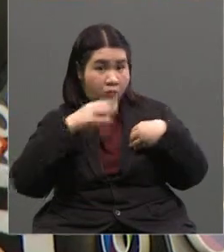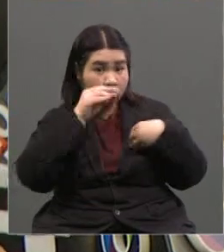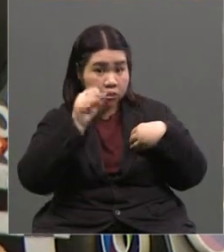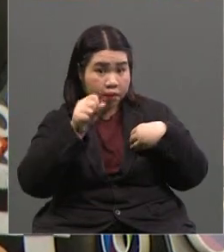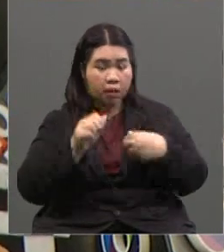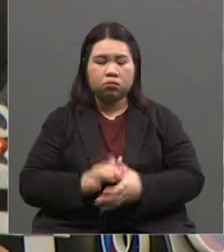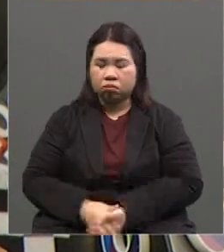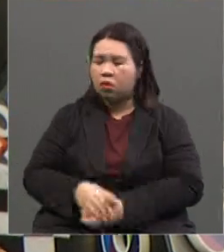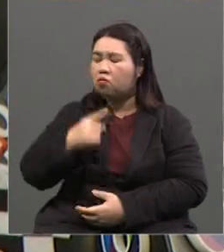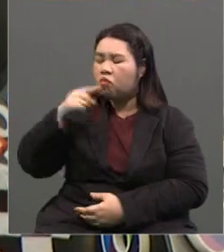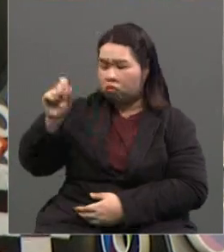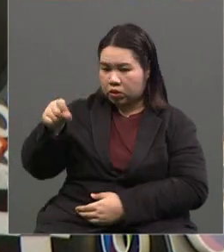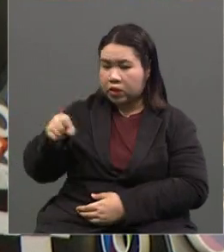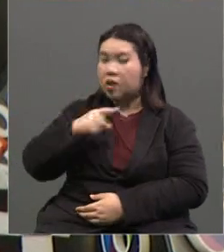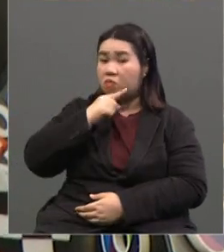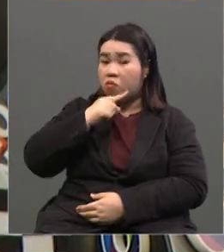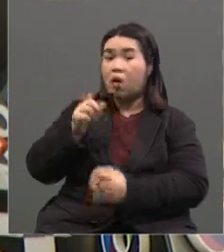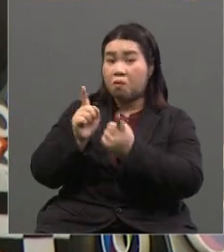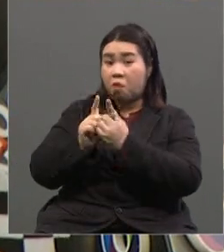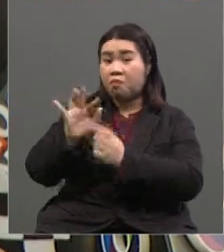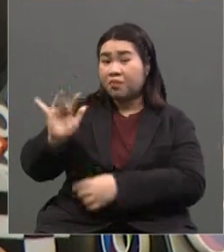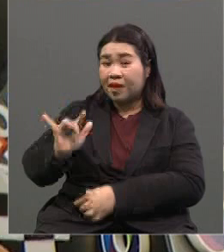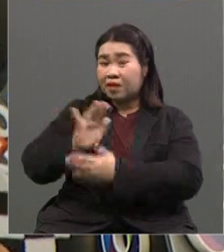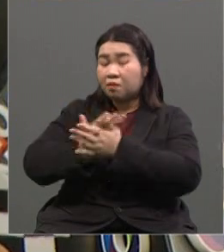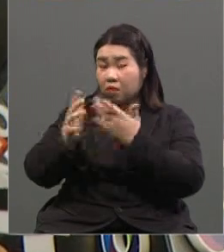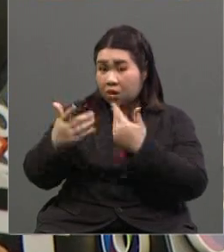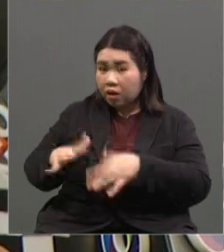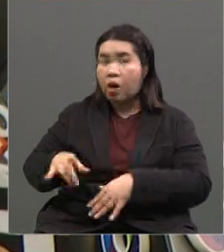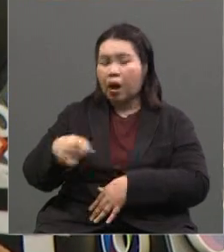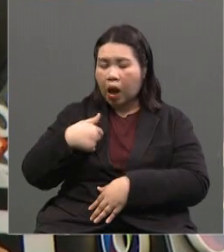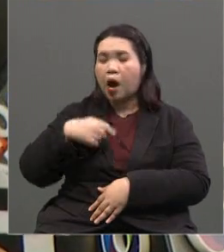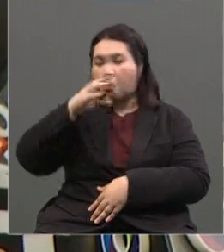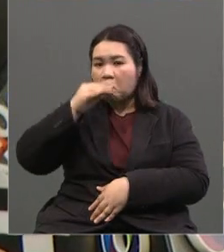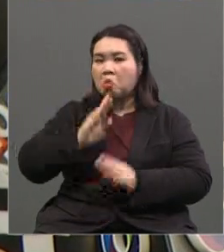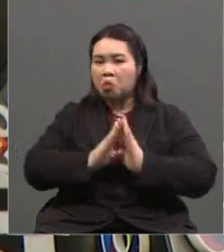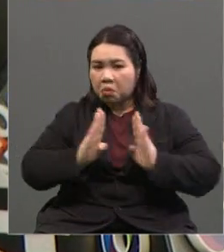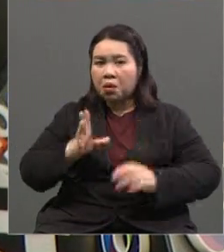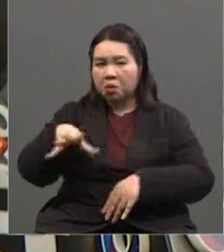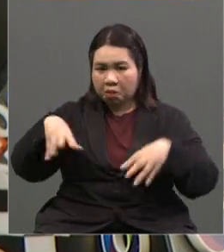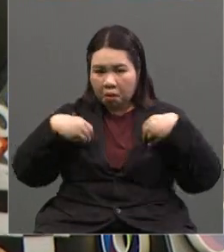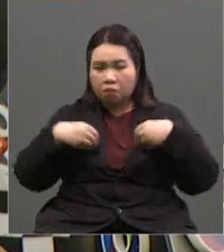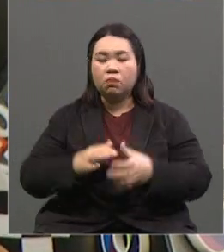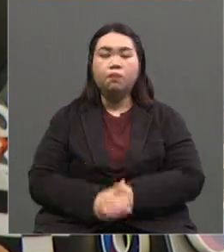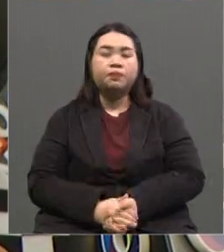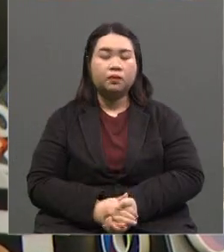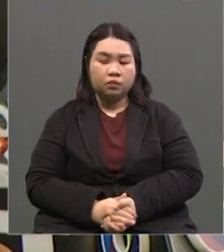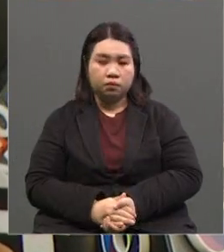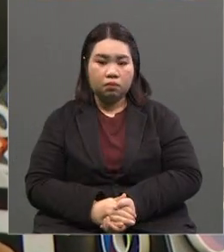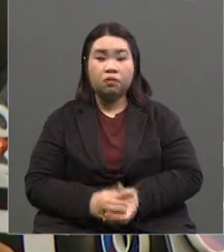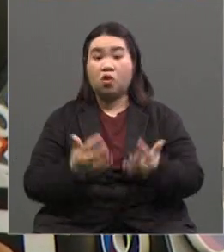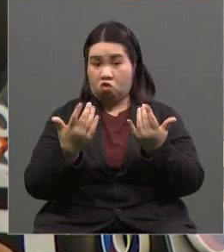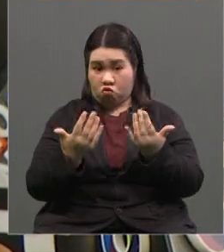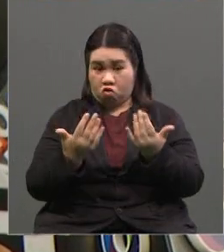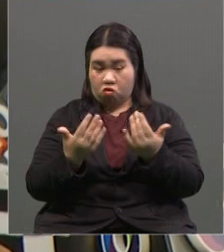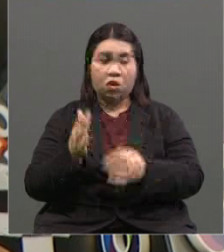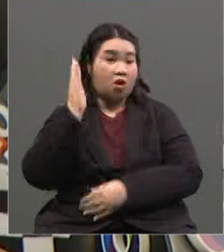ว่าถ้าเขาเจอญาติคนนี้แล้วเขาจะพูดทั้งหมดนะก็เดี๋ยวพรุ่งนี้เขามาเจอนะเดี๋ยวหลังจากเสร็จแล้วผมจะให้ออฟเนี่ยติดต่อญาติค